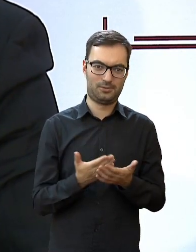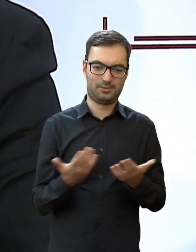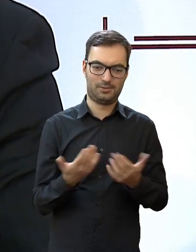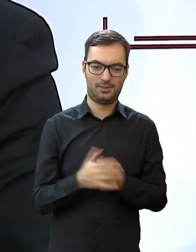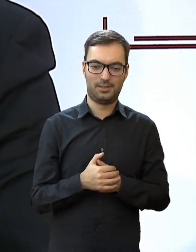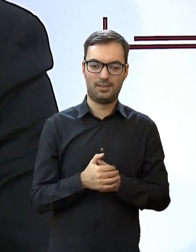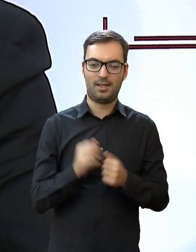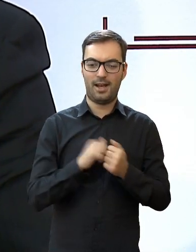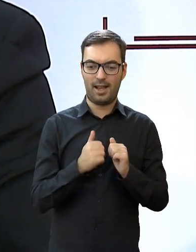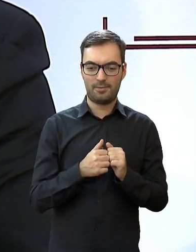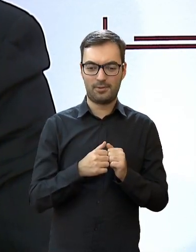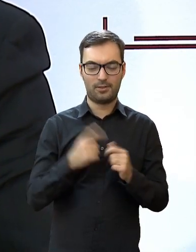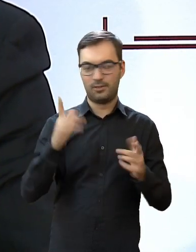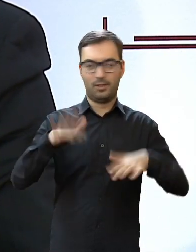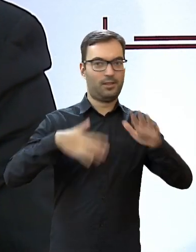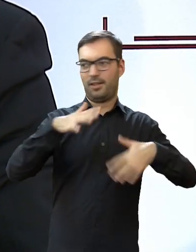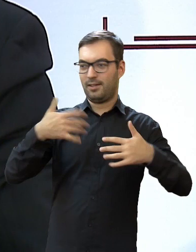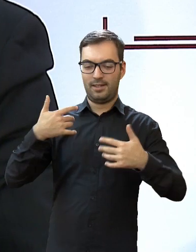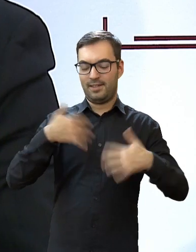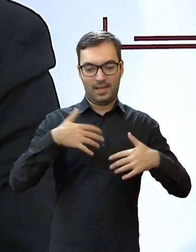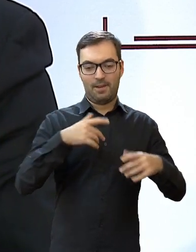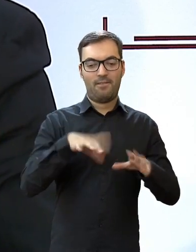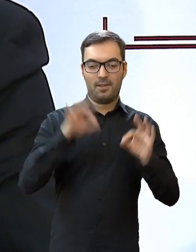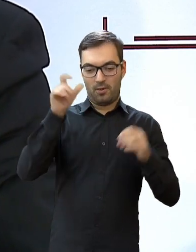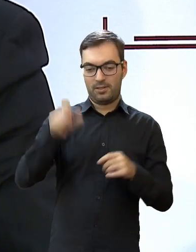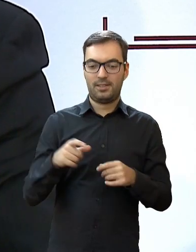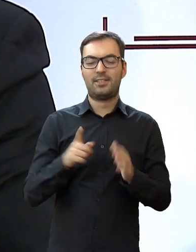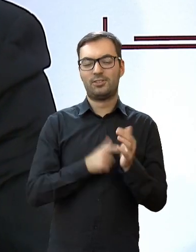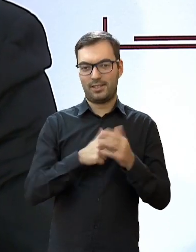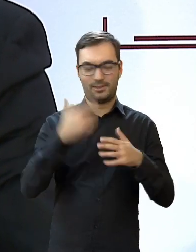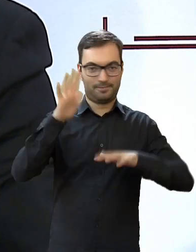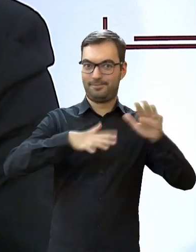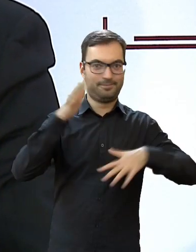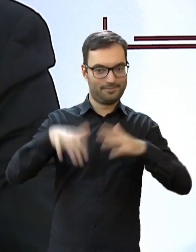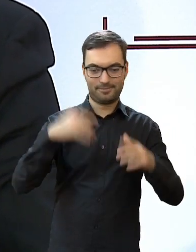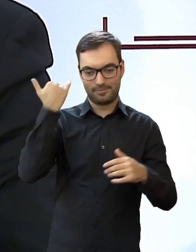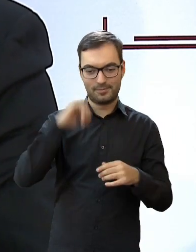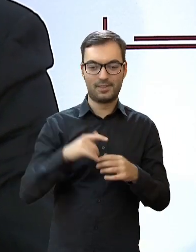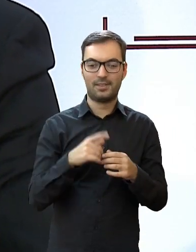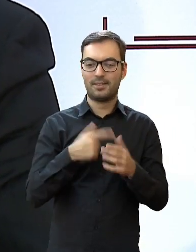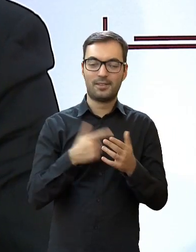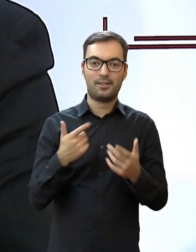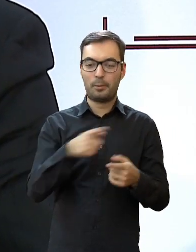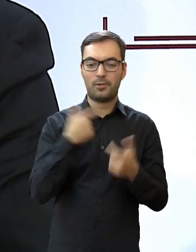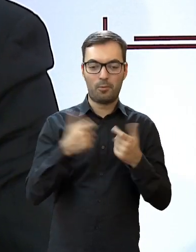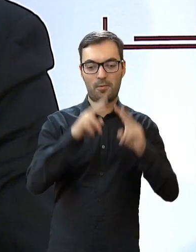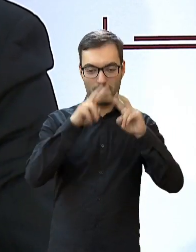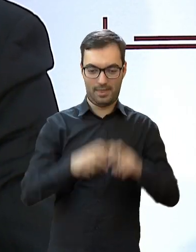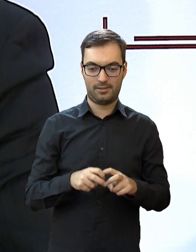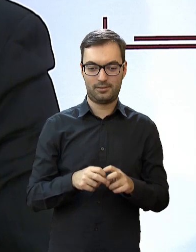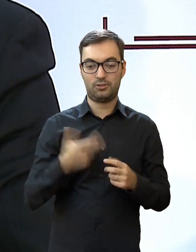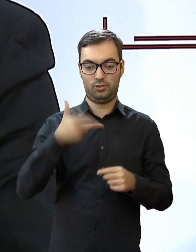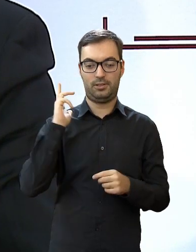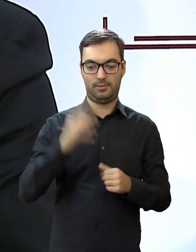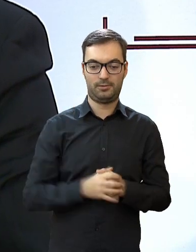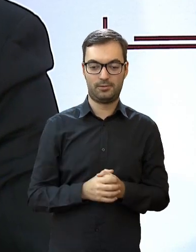rzeczywiście albo jest roztargnienie wyborcy, najczęściej jest roztargnienie wyborcy, bo rzecz jest, myśmy robili badania 3 lata